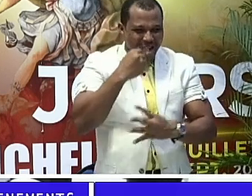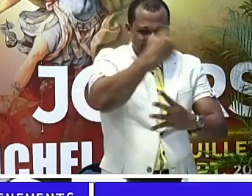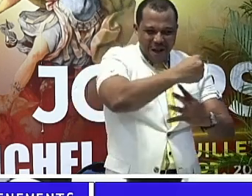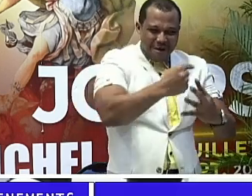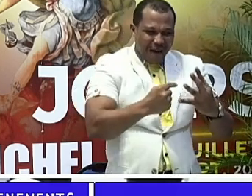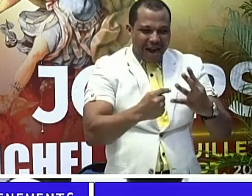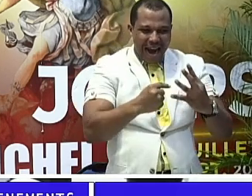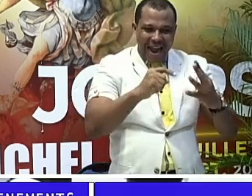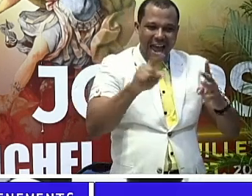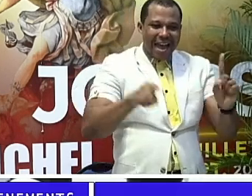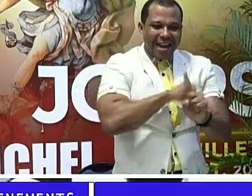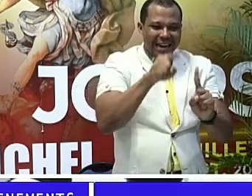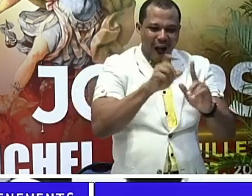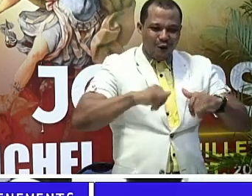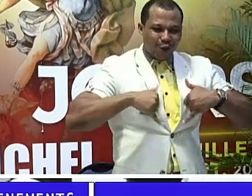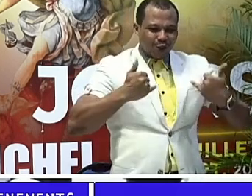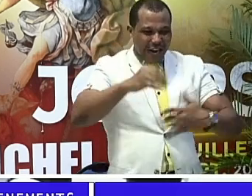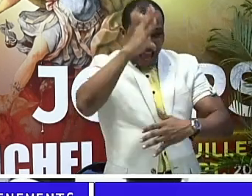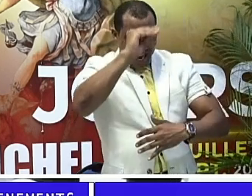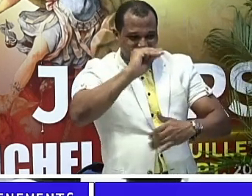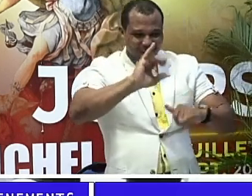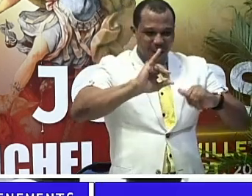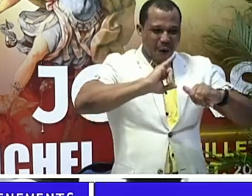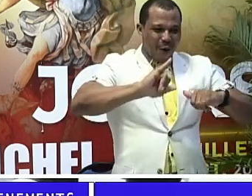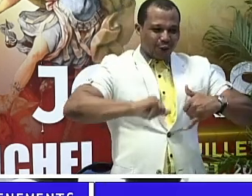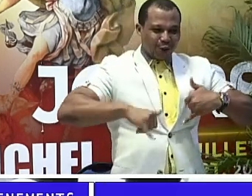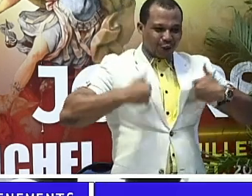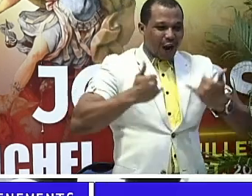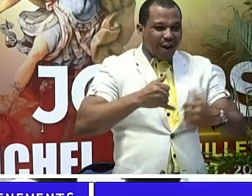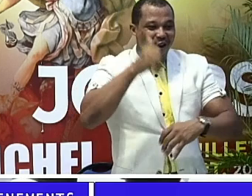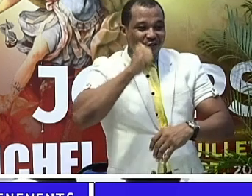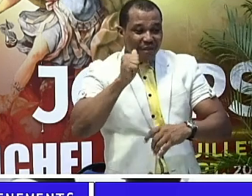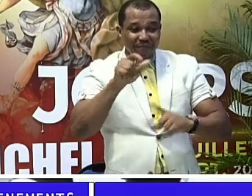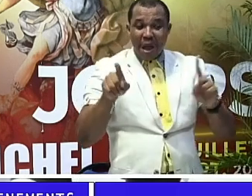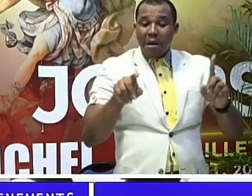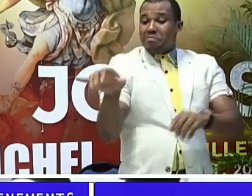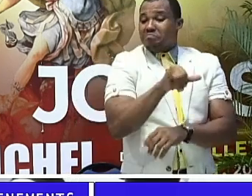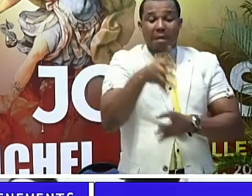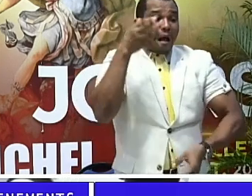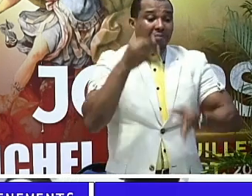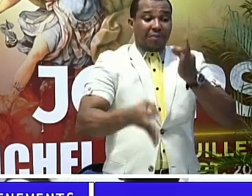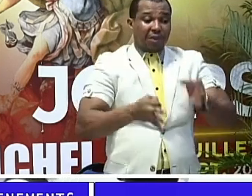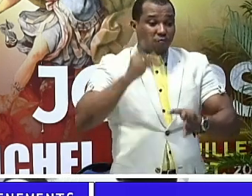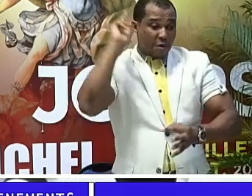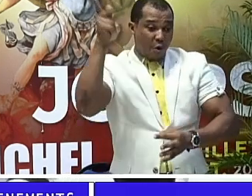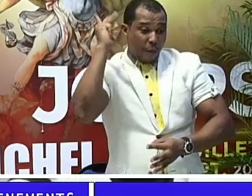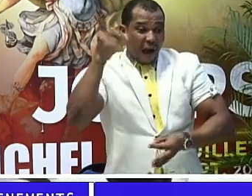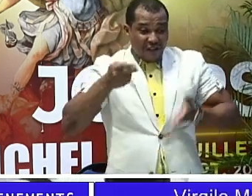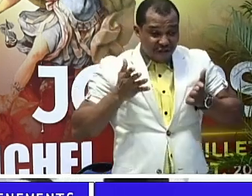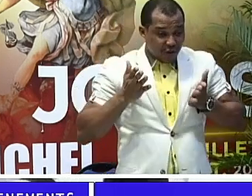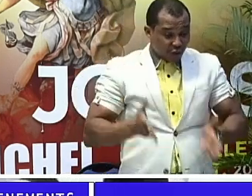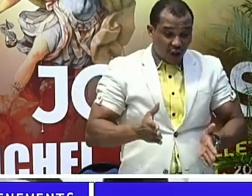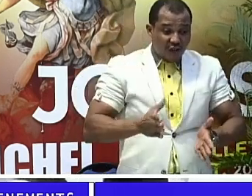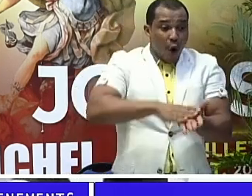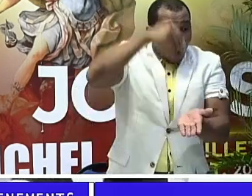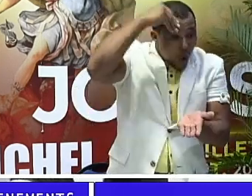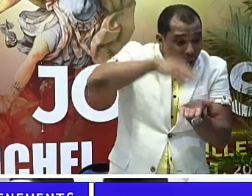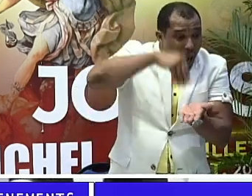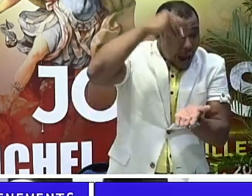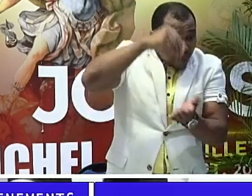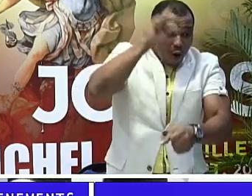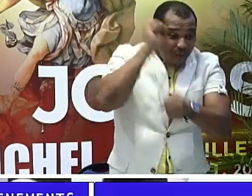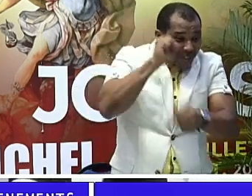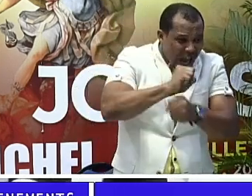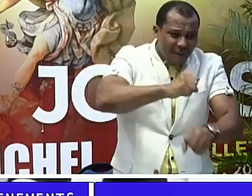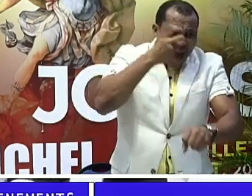jeune fille, un jeune garçon, ou pas intellectuel, même si c'est 10 gouttes ou travail fait par jour, ou apprendre à économiser 5 gouttes dans 10 gouttes